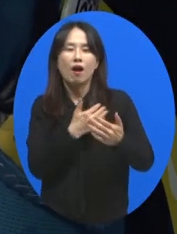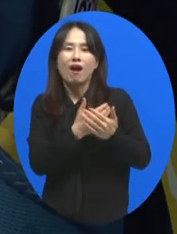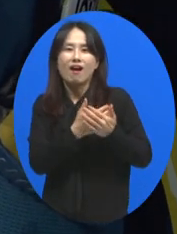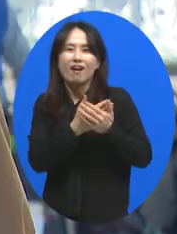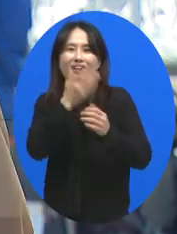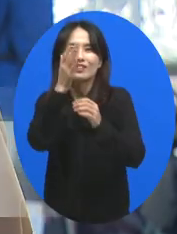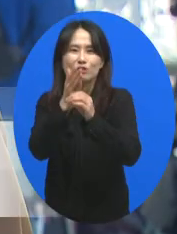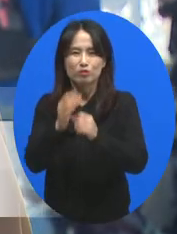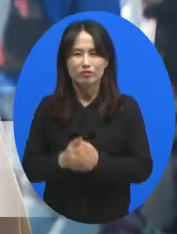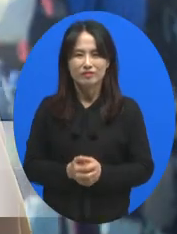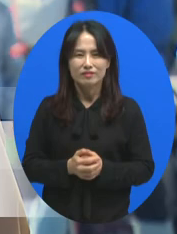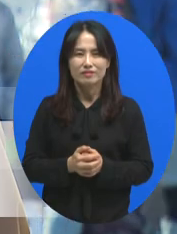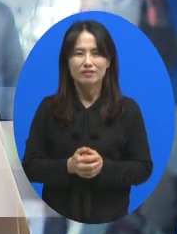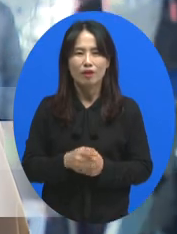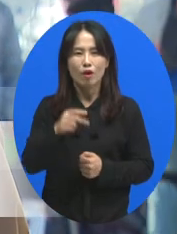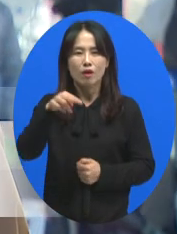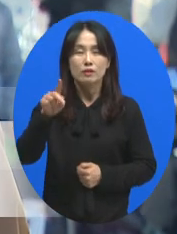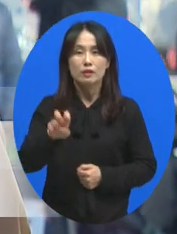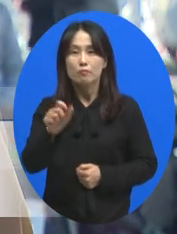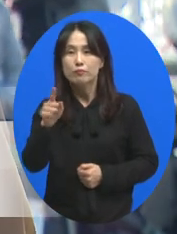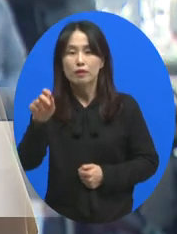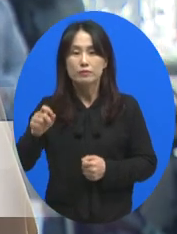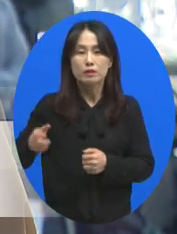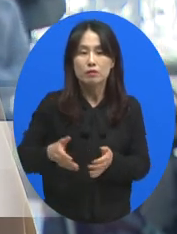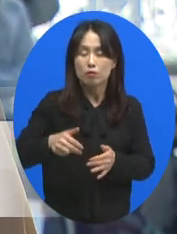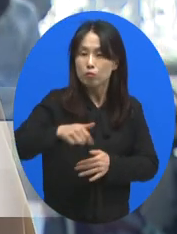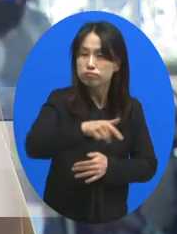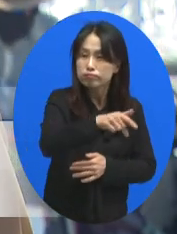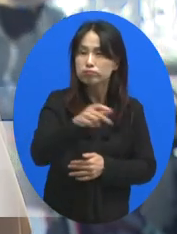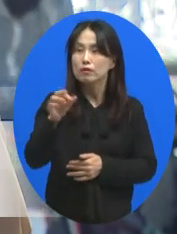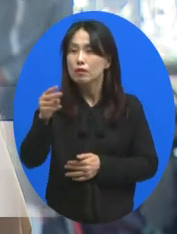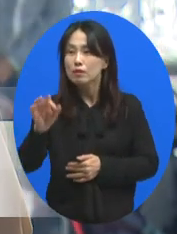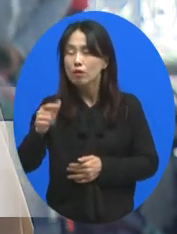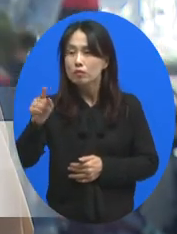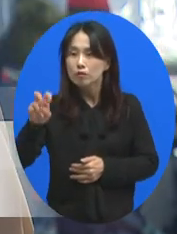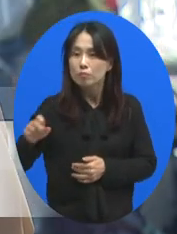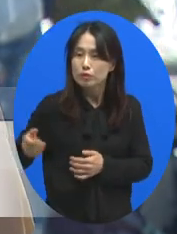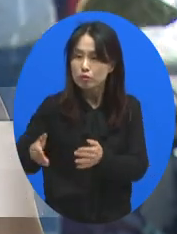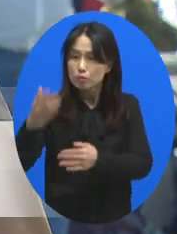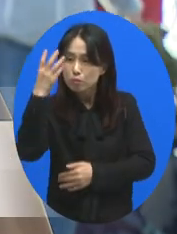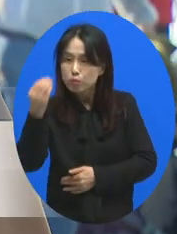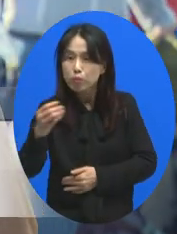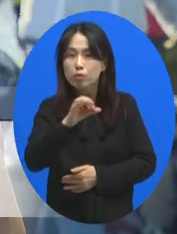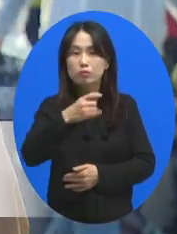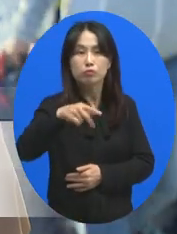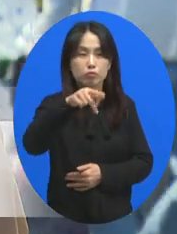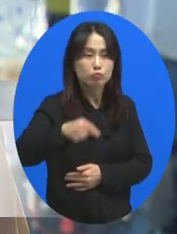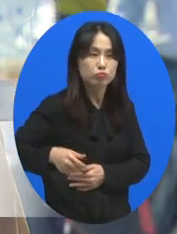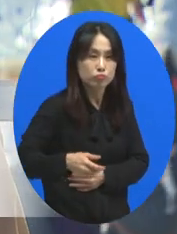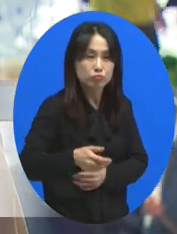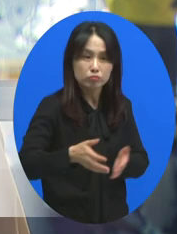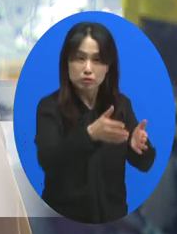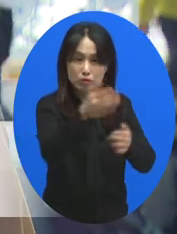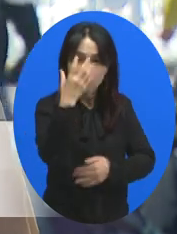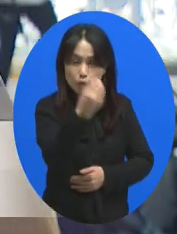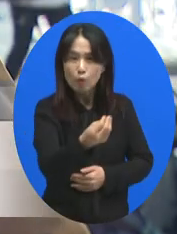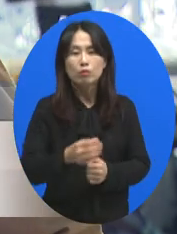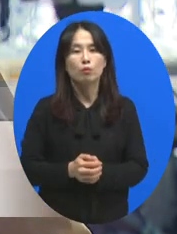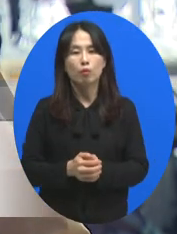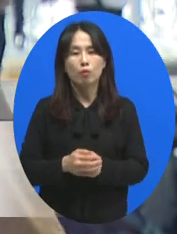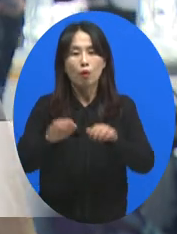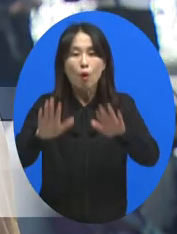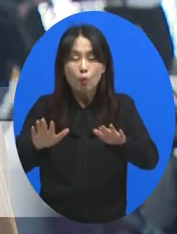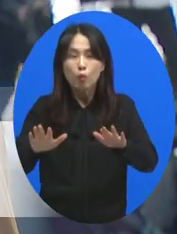한가득. 삼남길을 걷고 시작하다 보니까 뭐 영남길, 의주길이 보이고 작년에 이제 경흥길이 개통되고